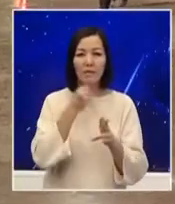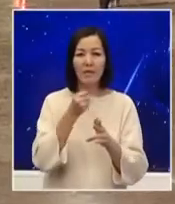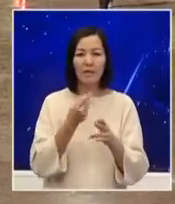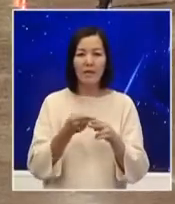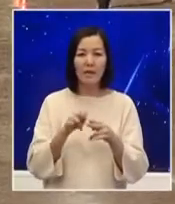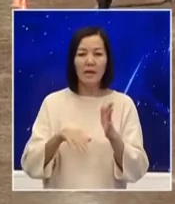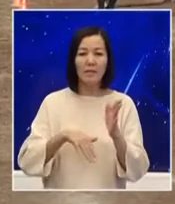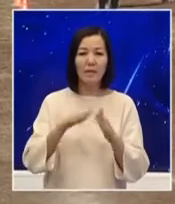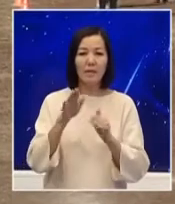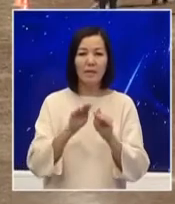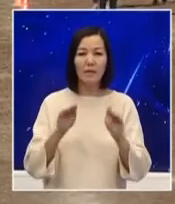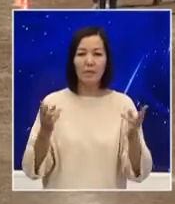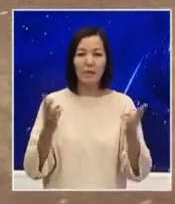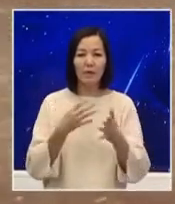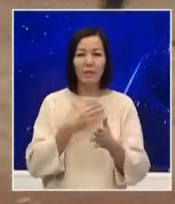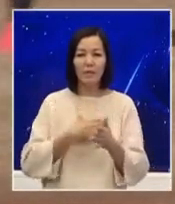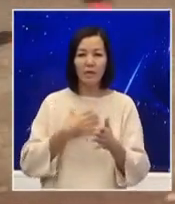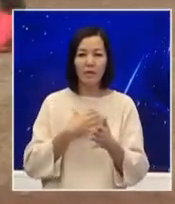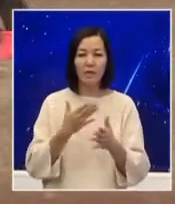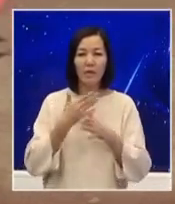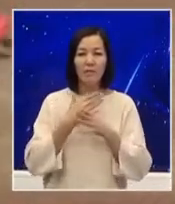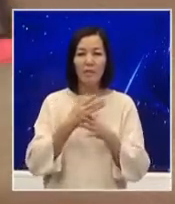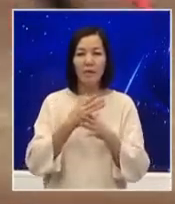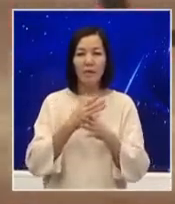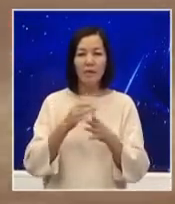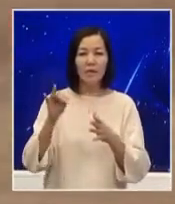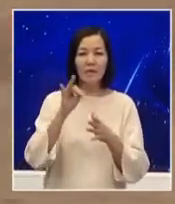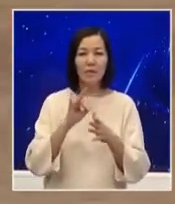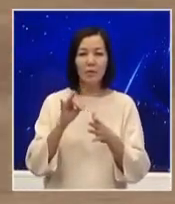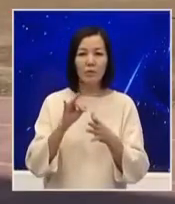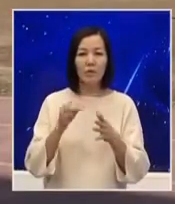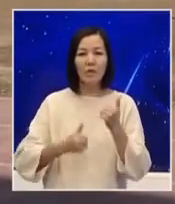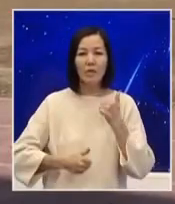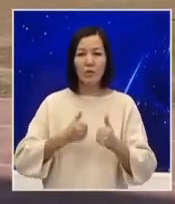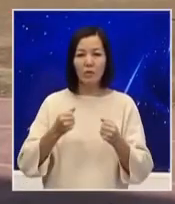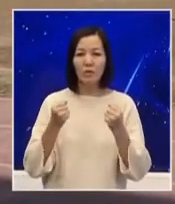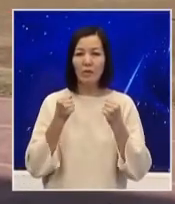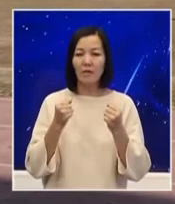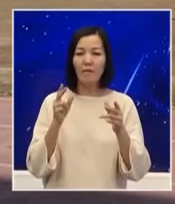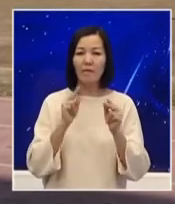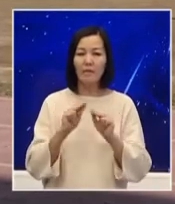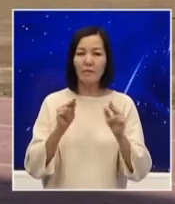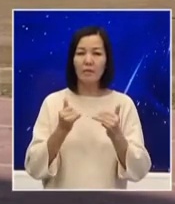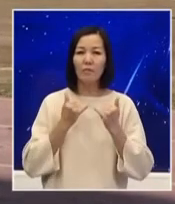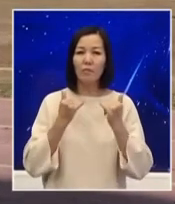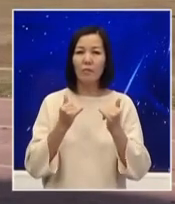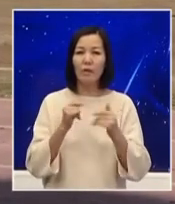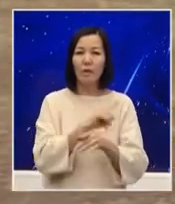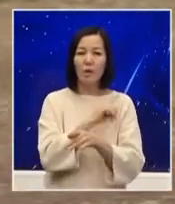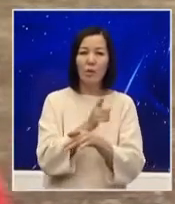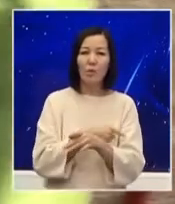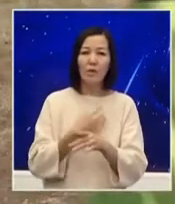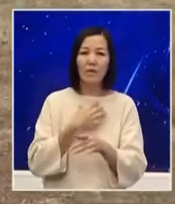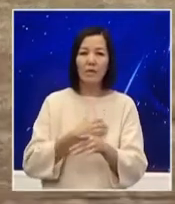старшего, так и для подрастающего поколения. Они помогают сохранить в истории имена достойных спортсменов, воспитывают уважение, укрепляя роль